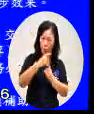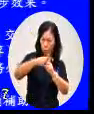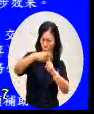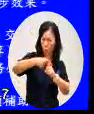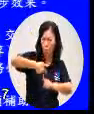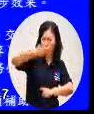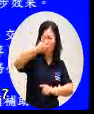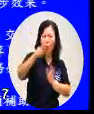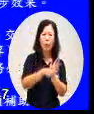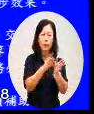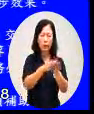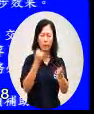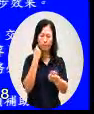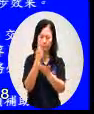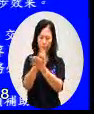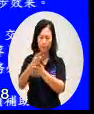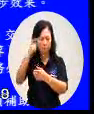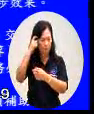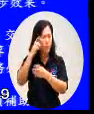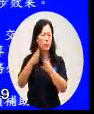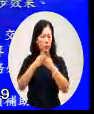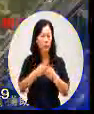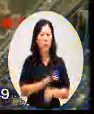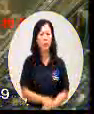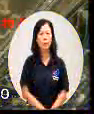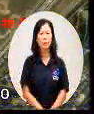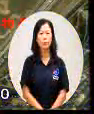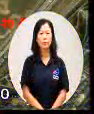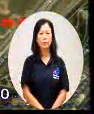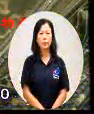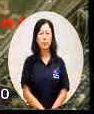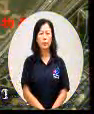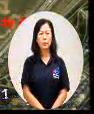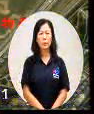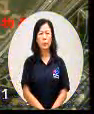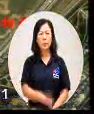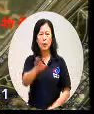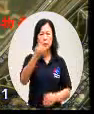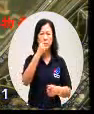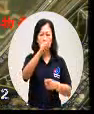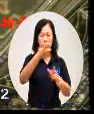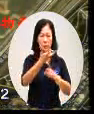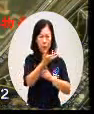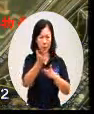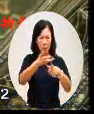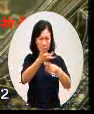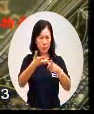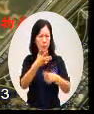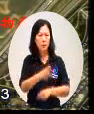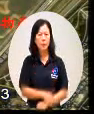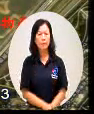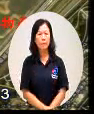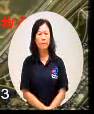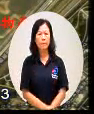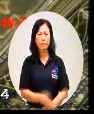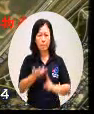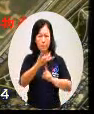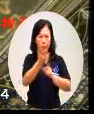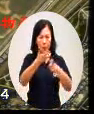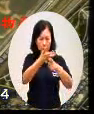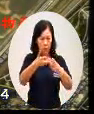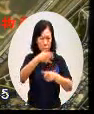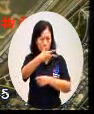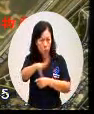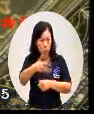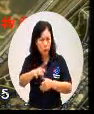心声。你看下一个，看图片。市长，这个莲池潭，莲池潭水域